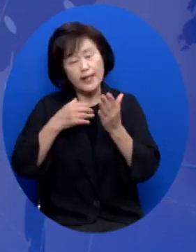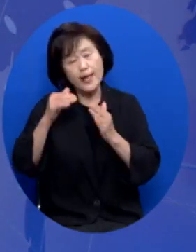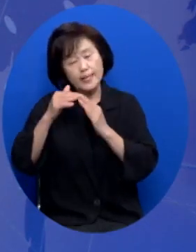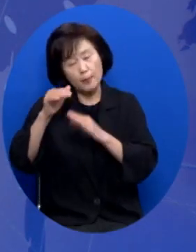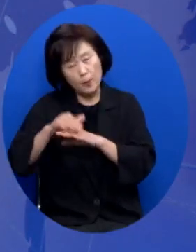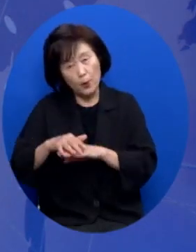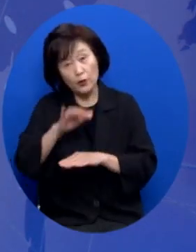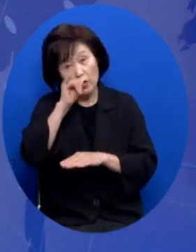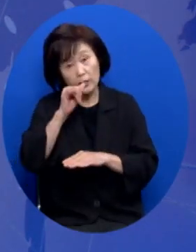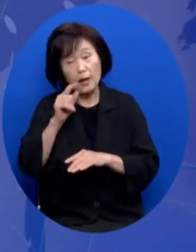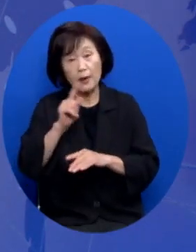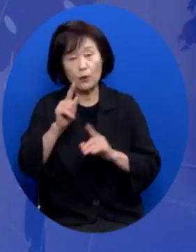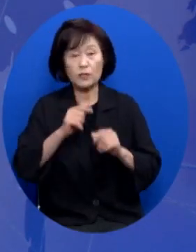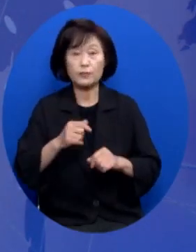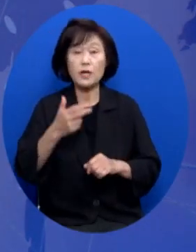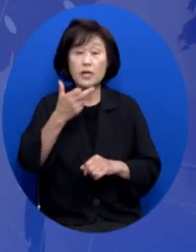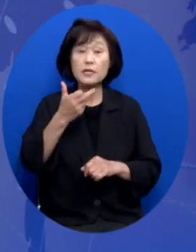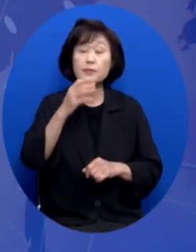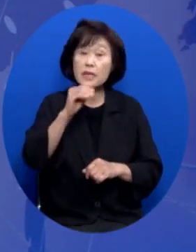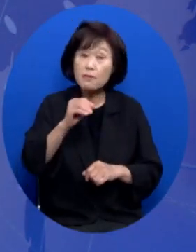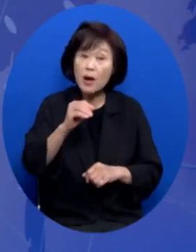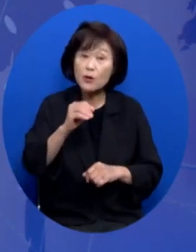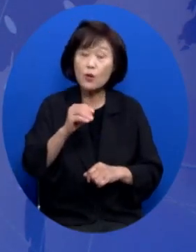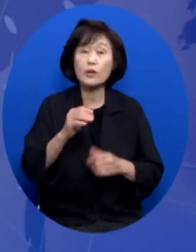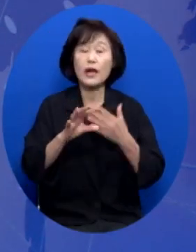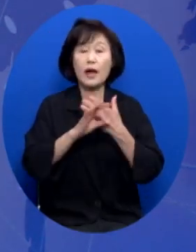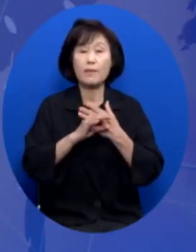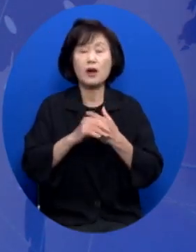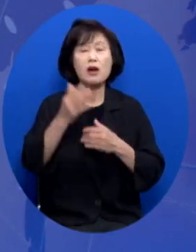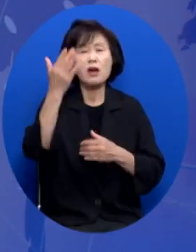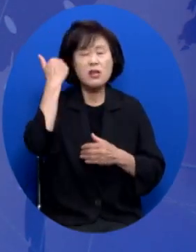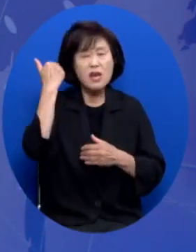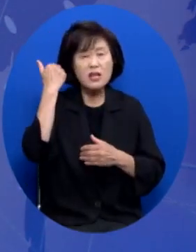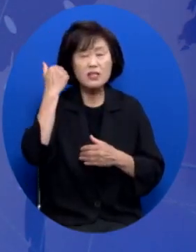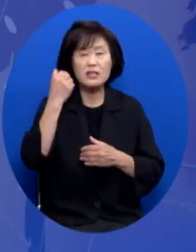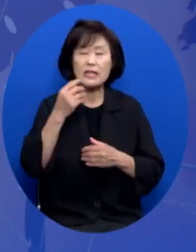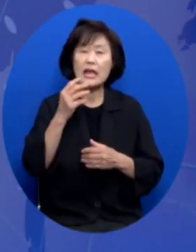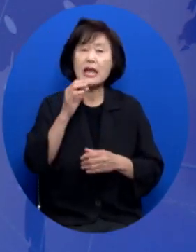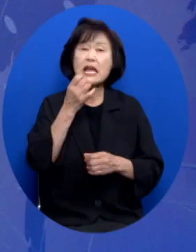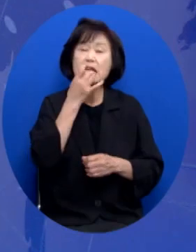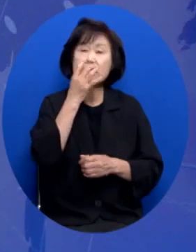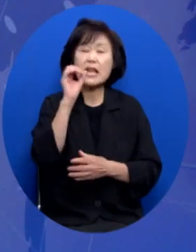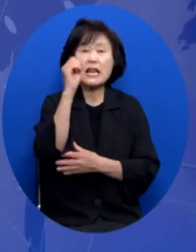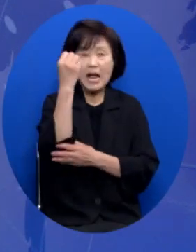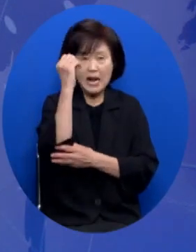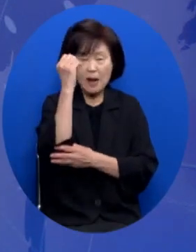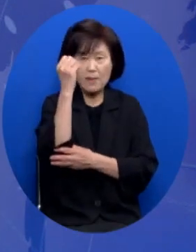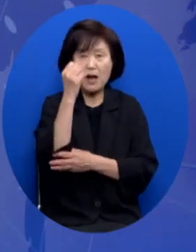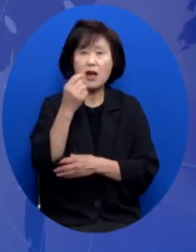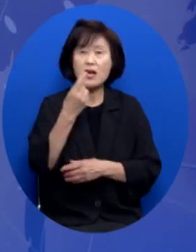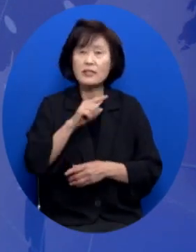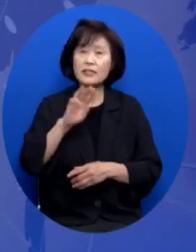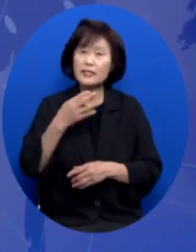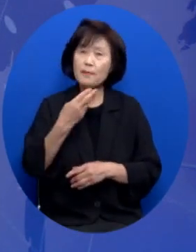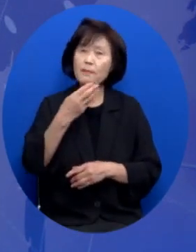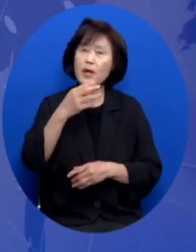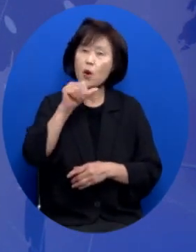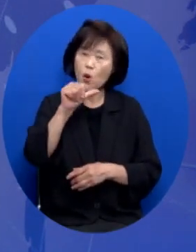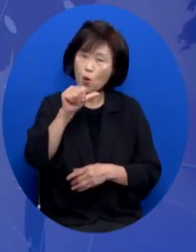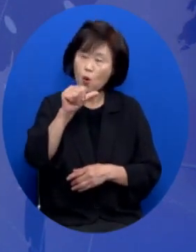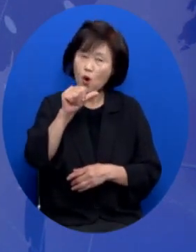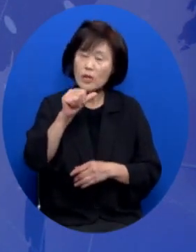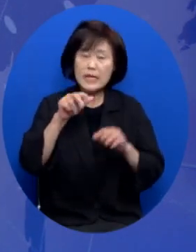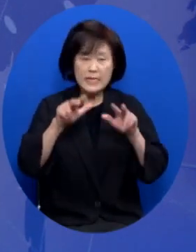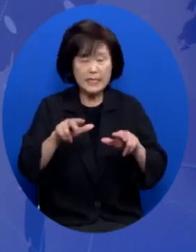이 17만 원은 1959년 사랑가마니 가격이 1,305원이었던 걸 고려했을 때